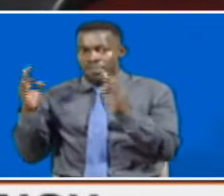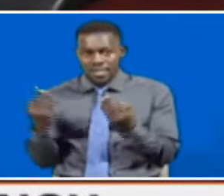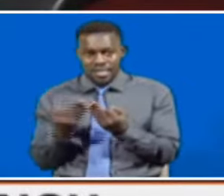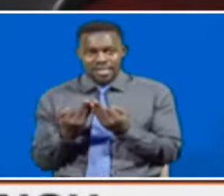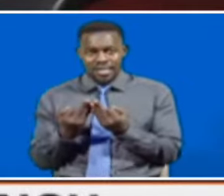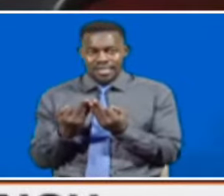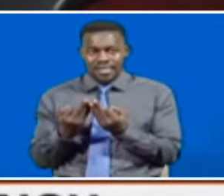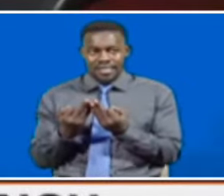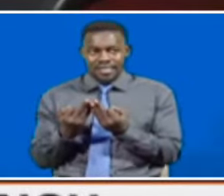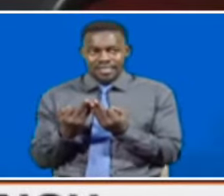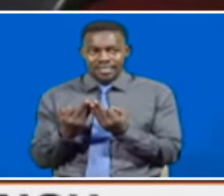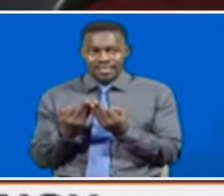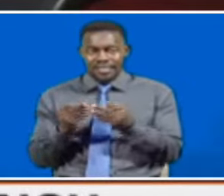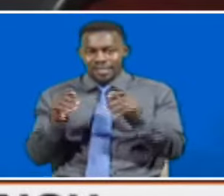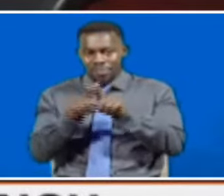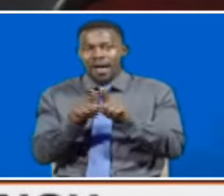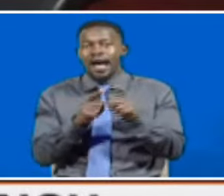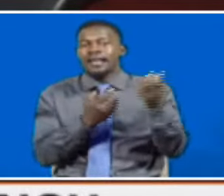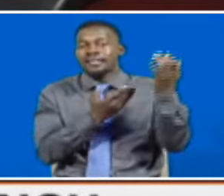and I expected a write up